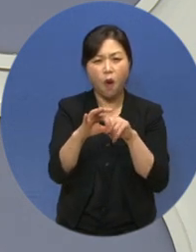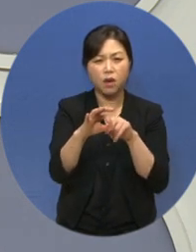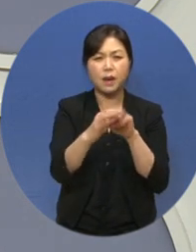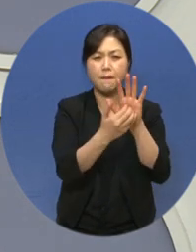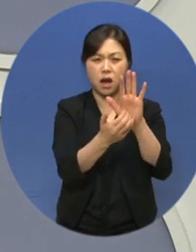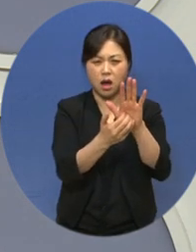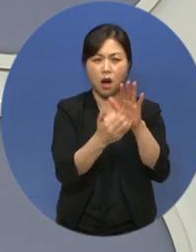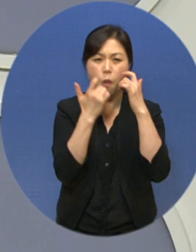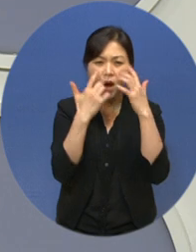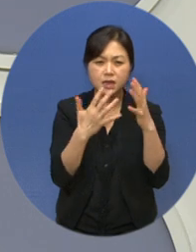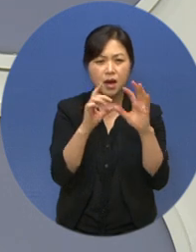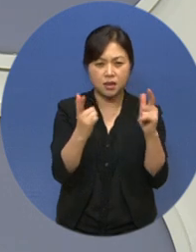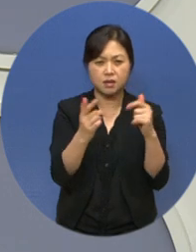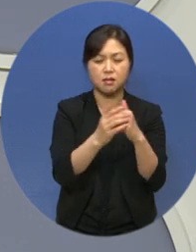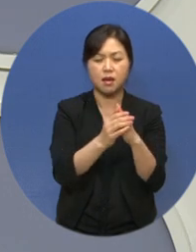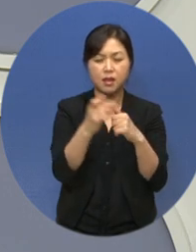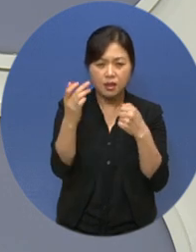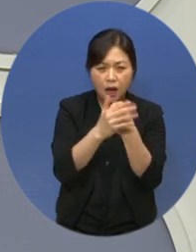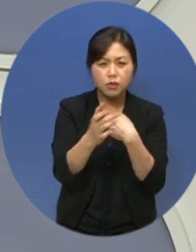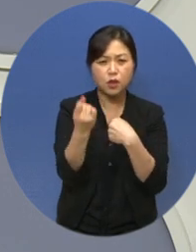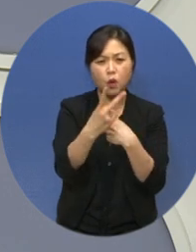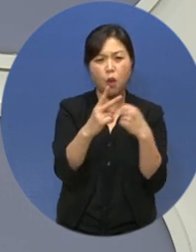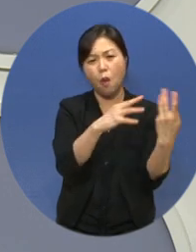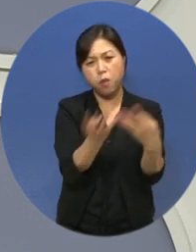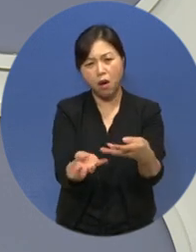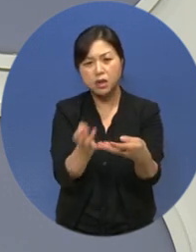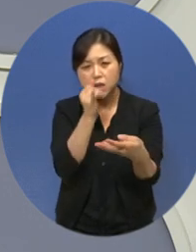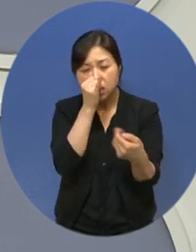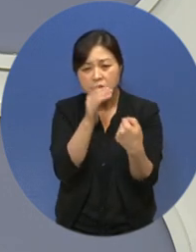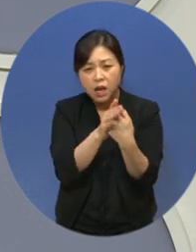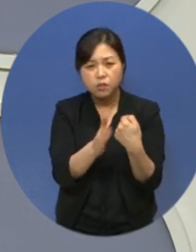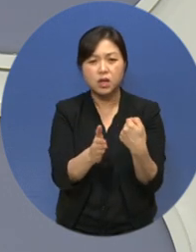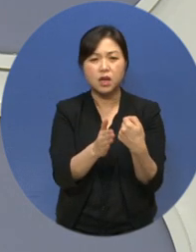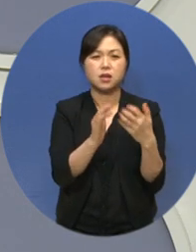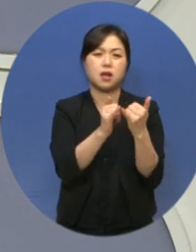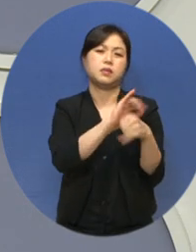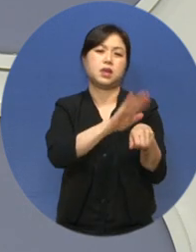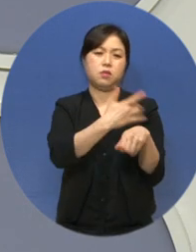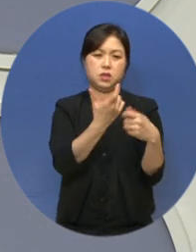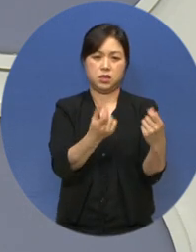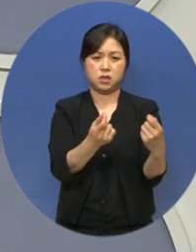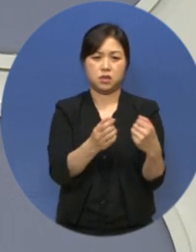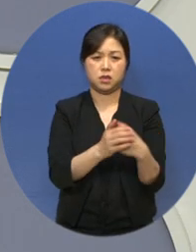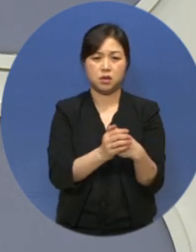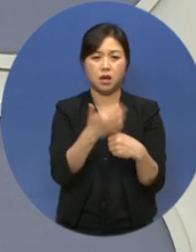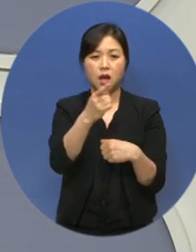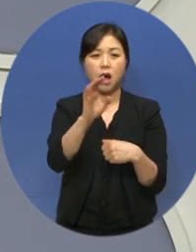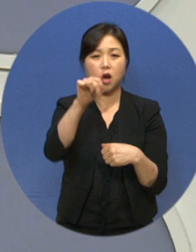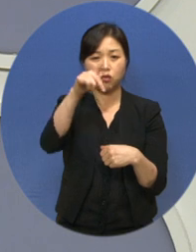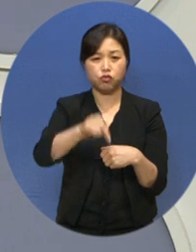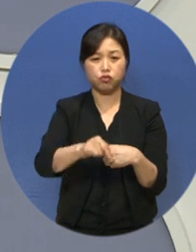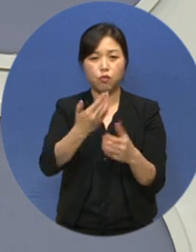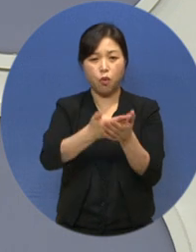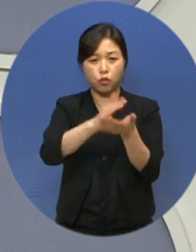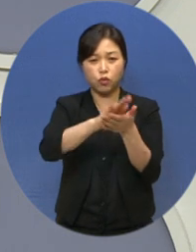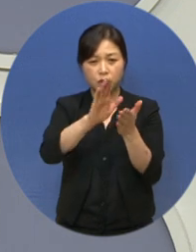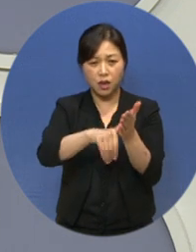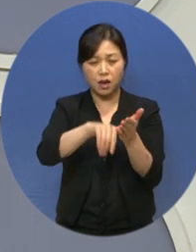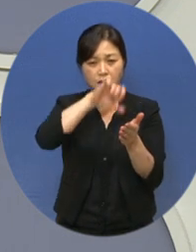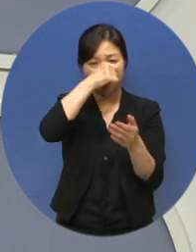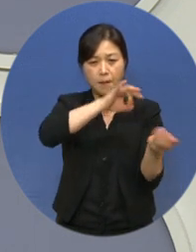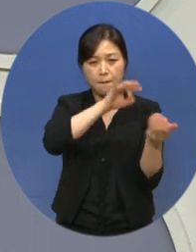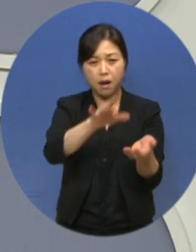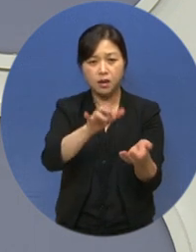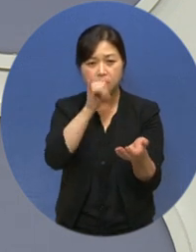이런건 분명하게 인제 성격 의 주문이 있다 물론 이 한국어 에서는 엄청난 많은 예산이 들어가고 전국적인 행사이기